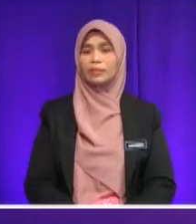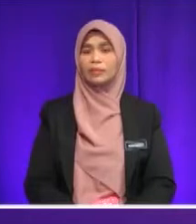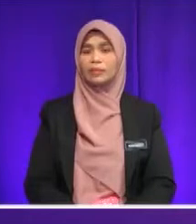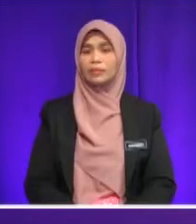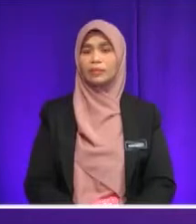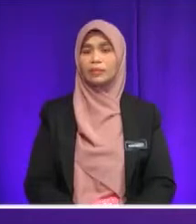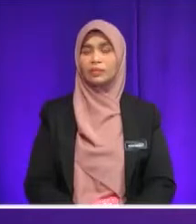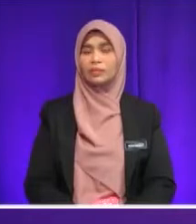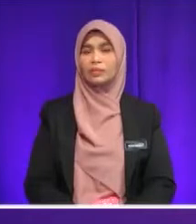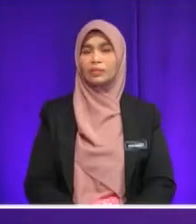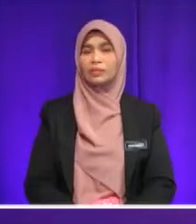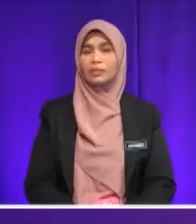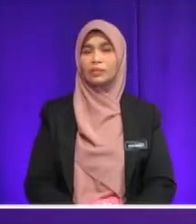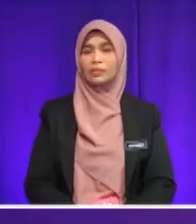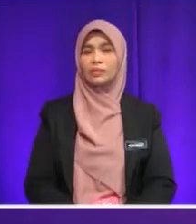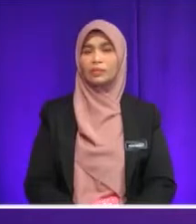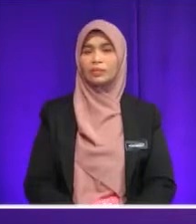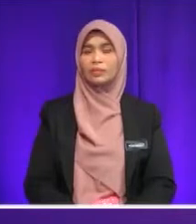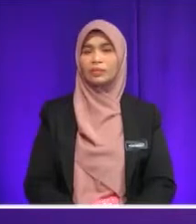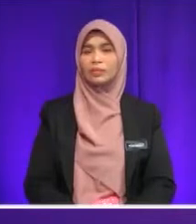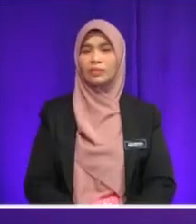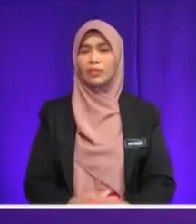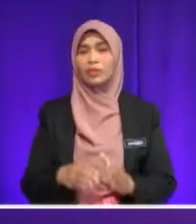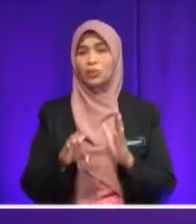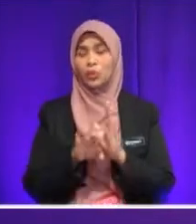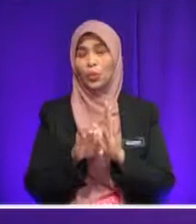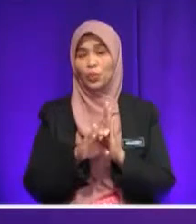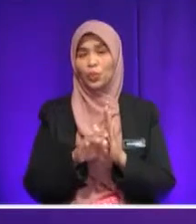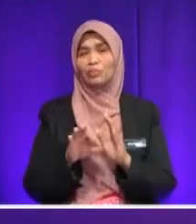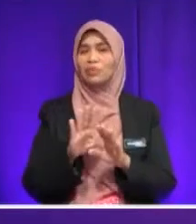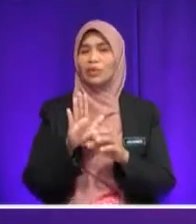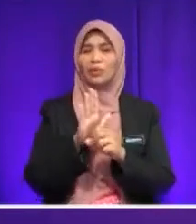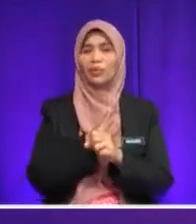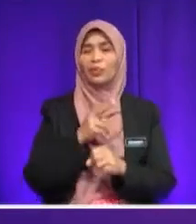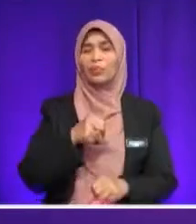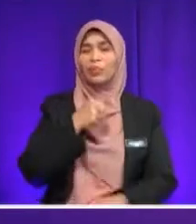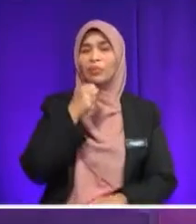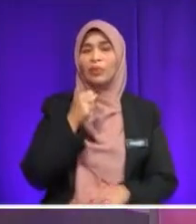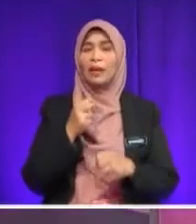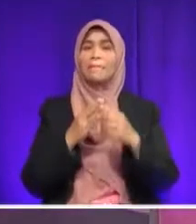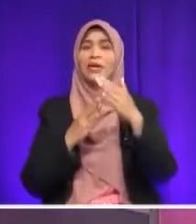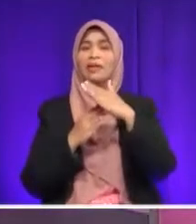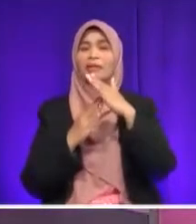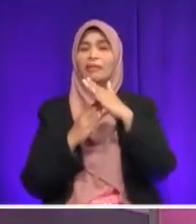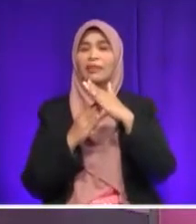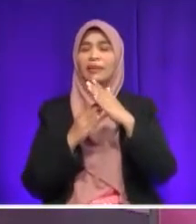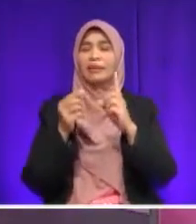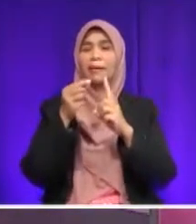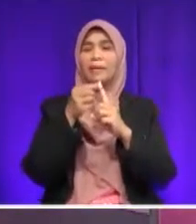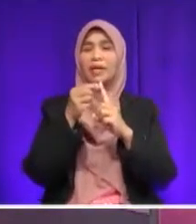Rohil Oke Ustadzah tak cukup nafas Ustadzah berhenti di perkataan isroil